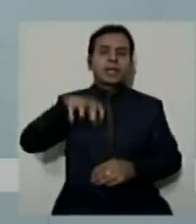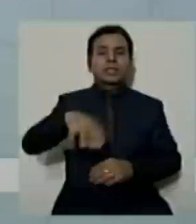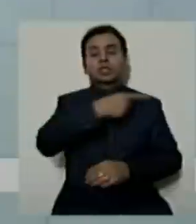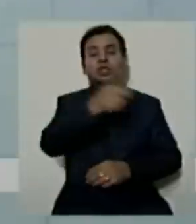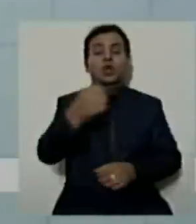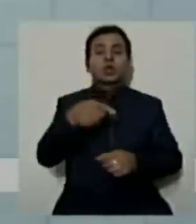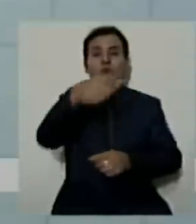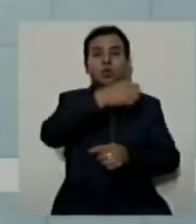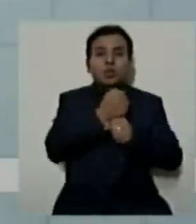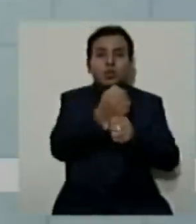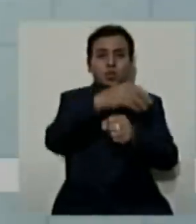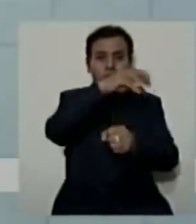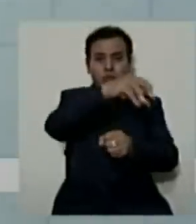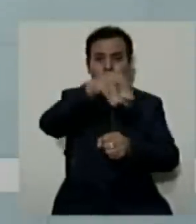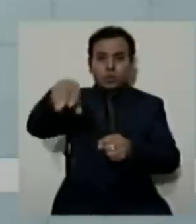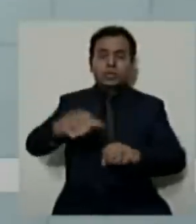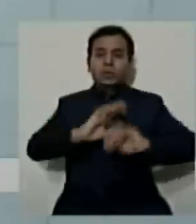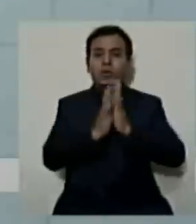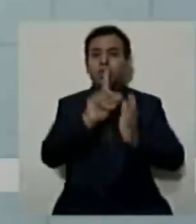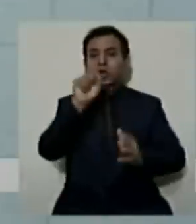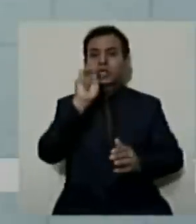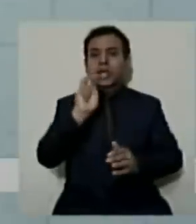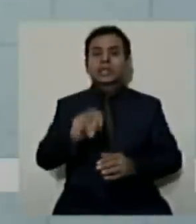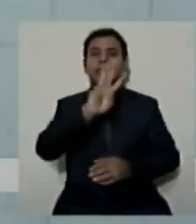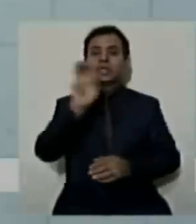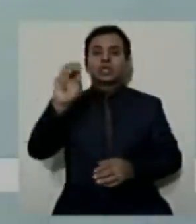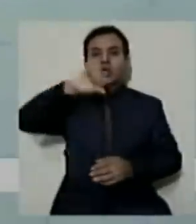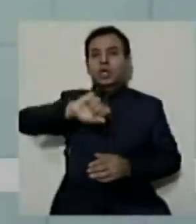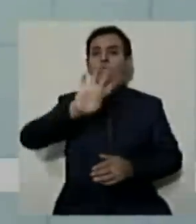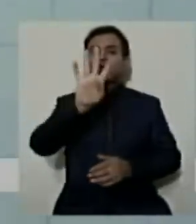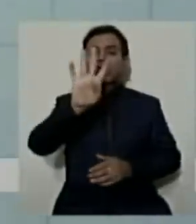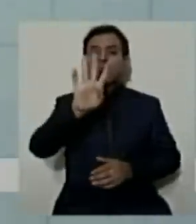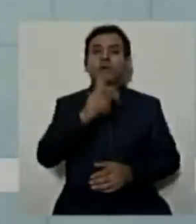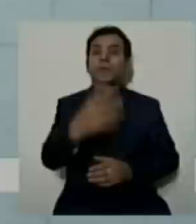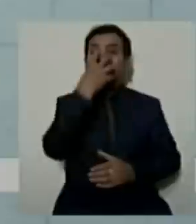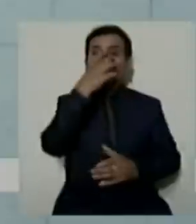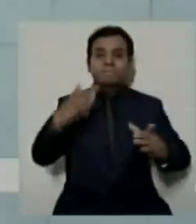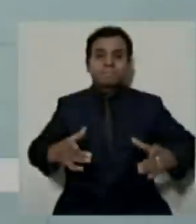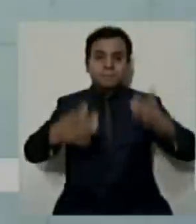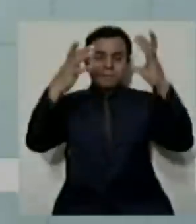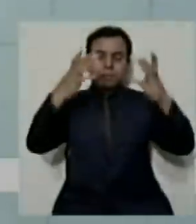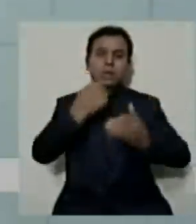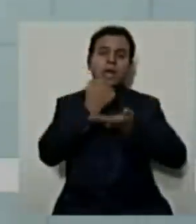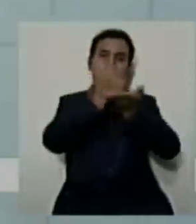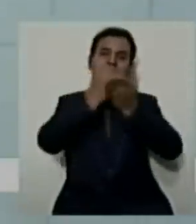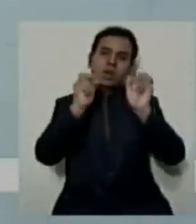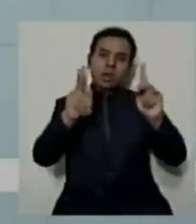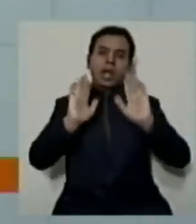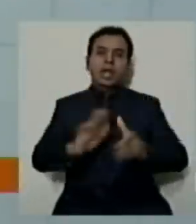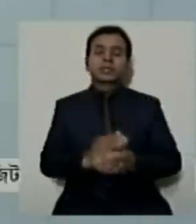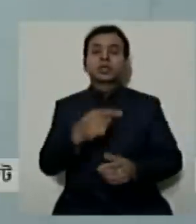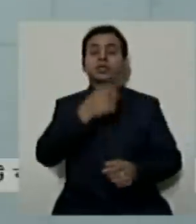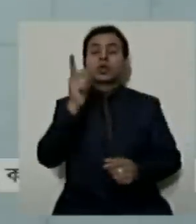10,394টি অক্সিজেন সিলিন্ডার আছে এবং মেডিকেল কলেজ ও বিশেষায়িত হাসপাতাল বাদে আমাদের আটটি